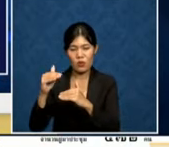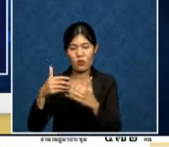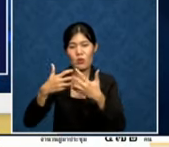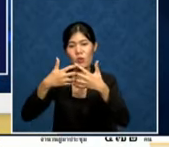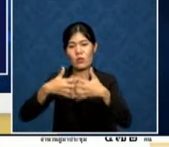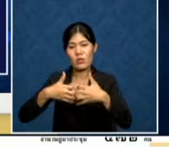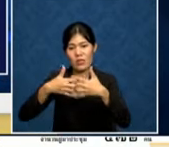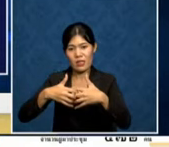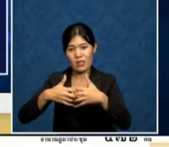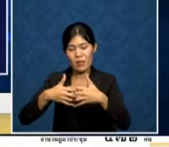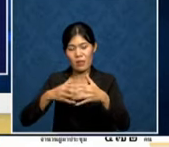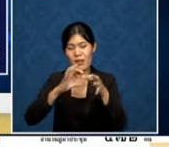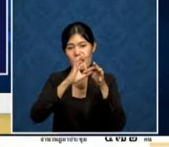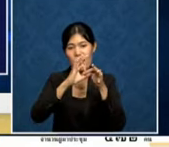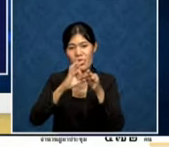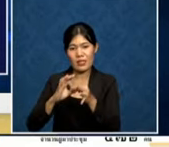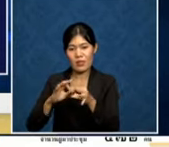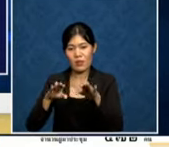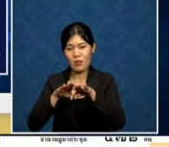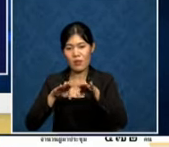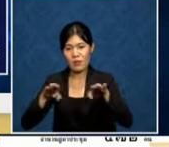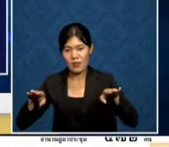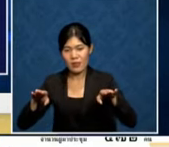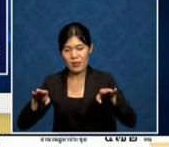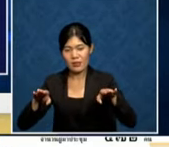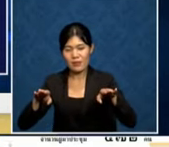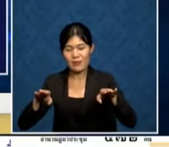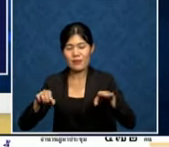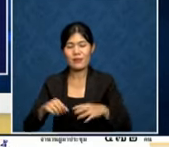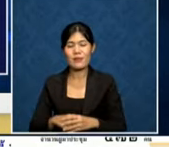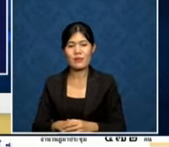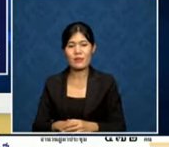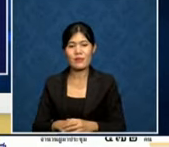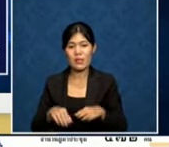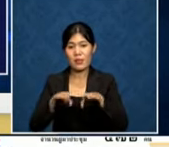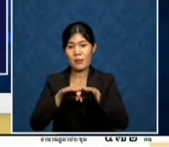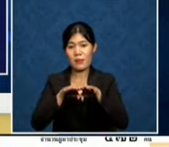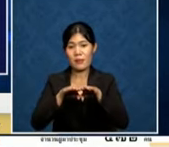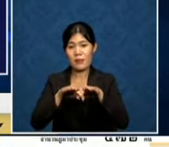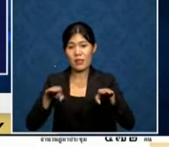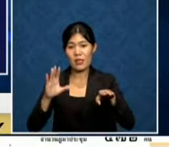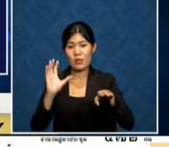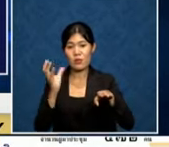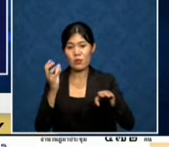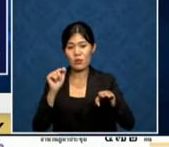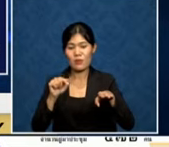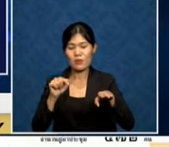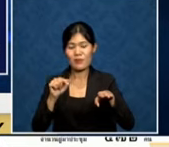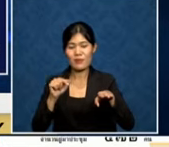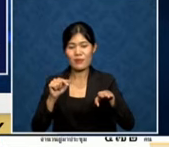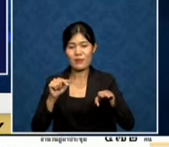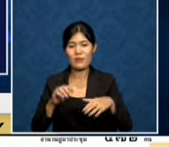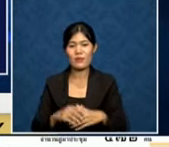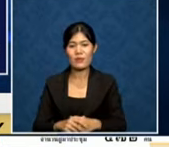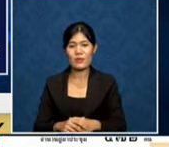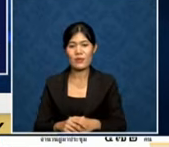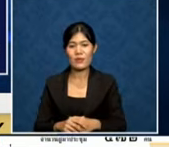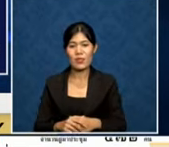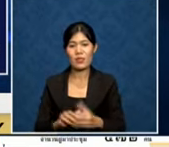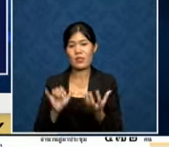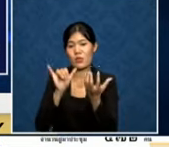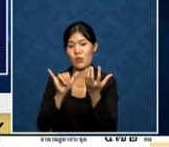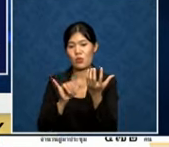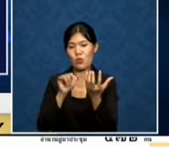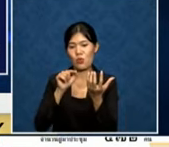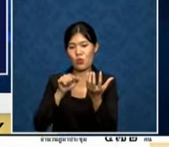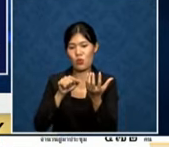ไทยครับให้สอดพล้องกับมาตรฐานสากลอย่างบมครับที่เป็นมาตรฐานที่เป็นมาตรการที่สหภาพยุโรปออกมาครับใน